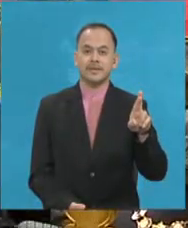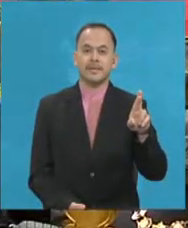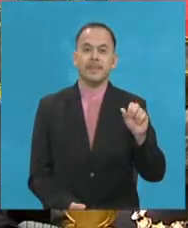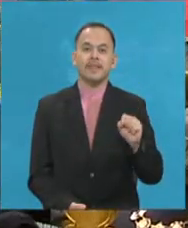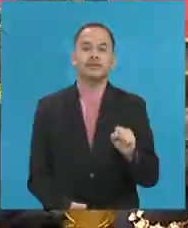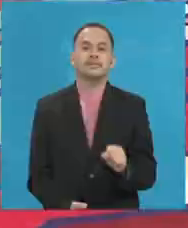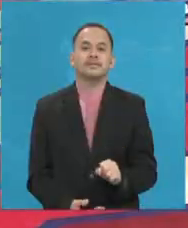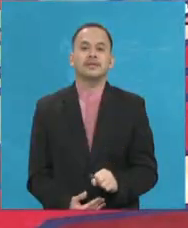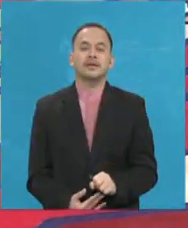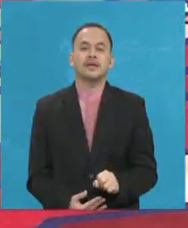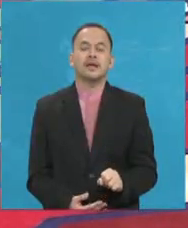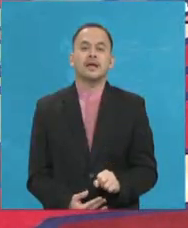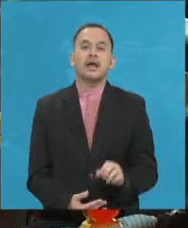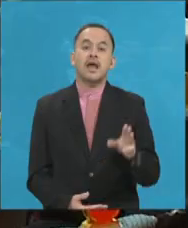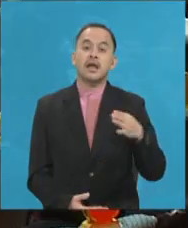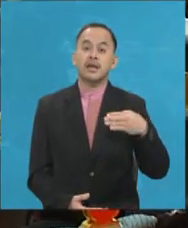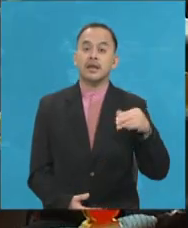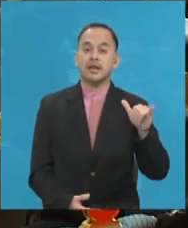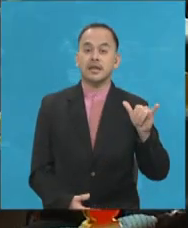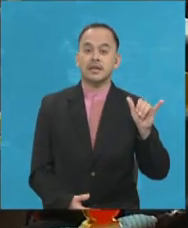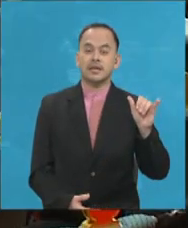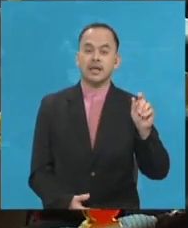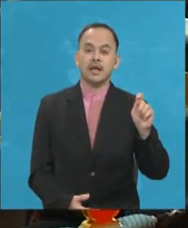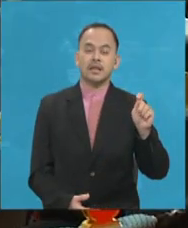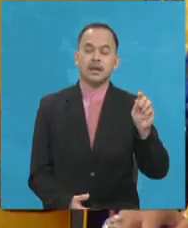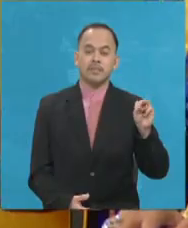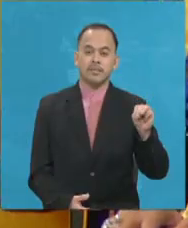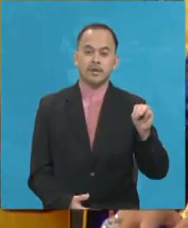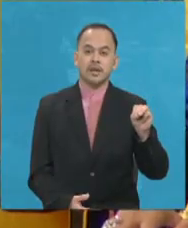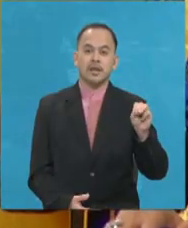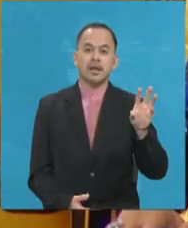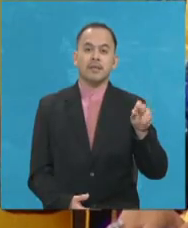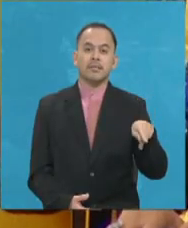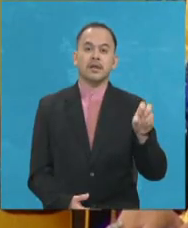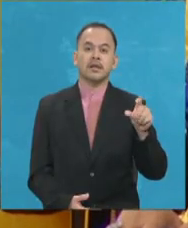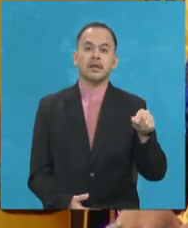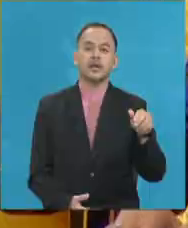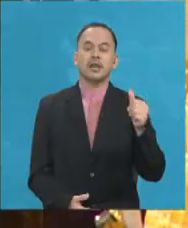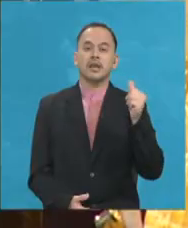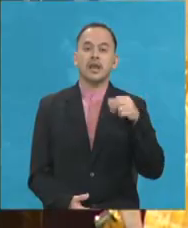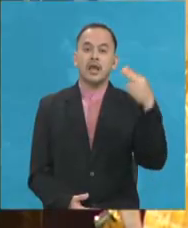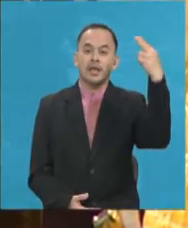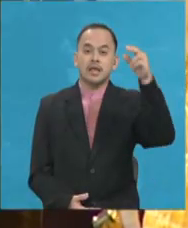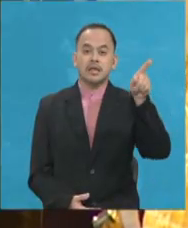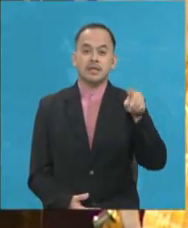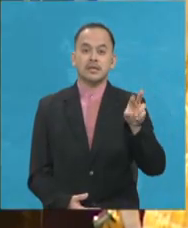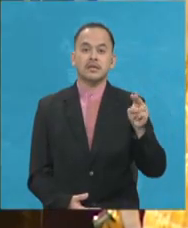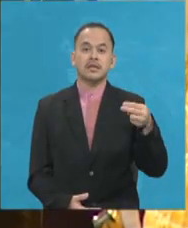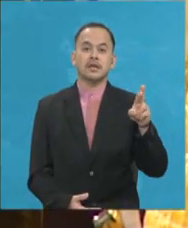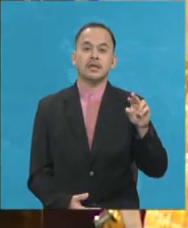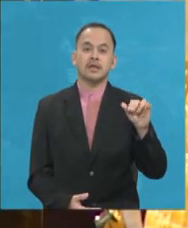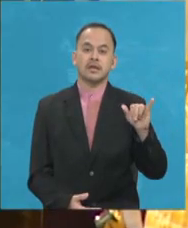pengiran muda Muhammad Bolkiah dan yang teramat Mulia pengiran anak istri pengiran anak hajat zahrial